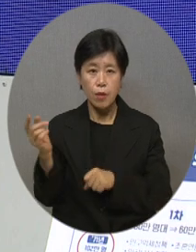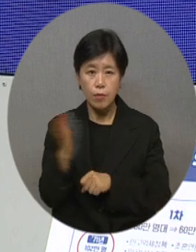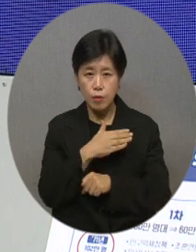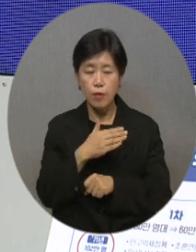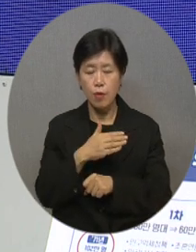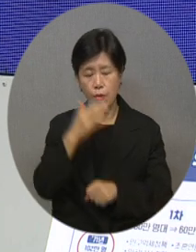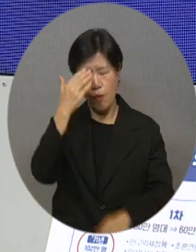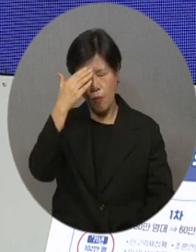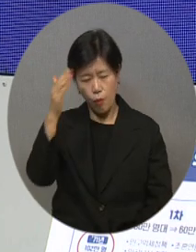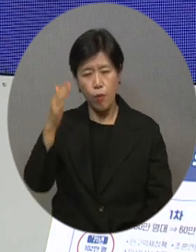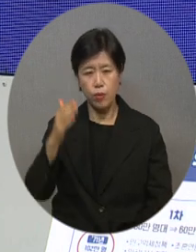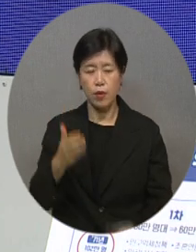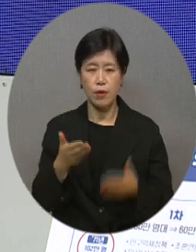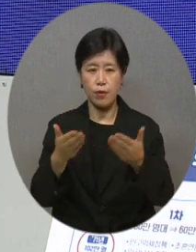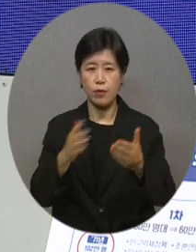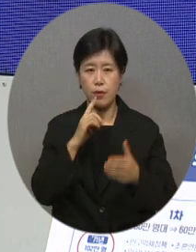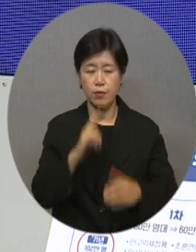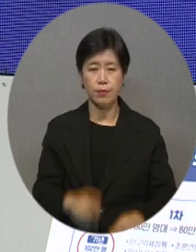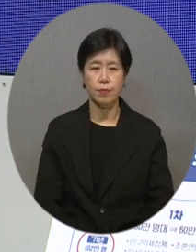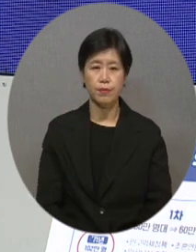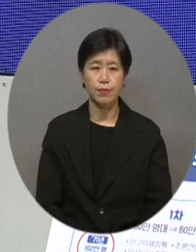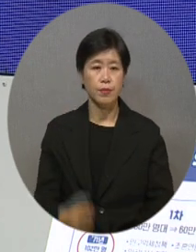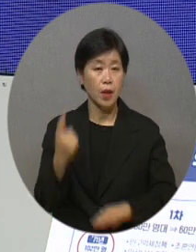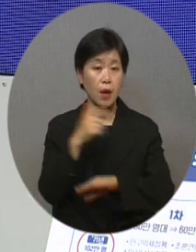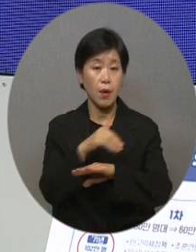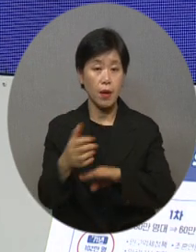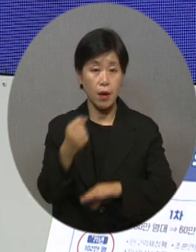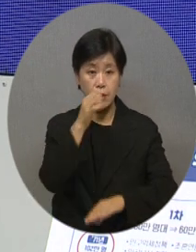좀 설득을 해서 같이 이렇게 할 계획을 가지고 있고요.